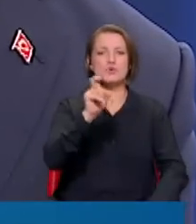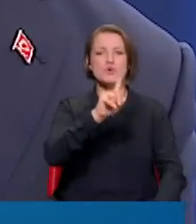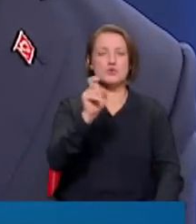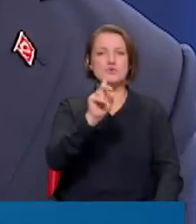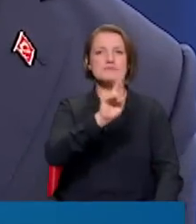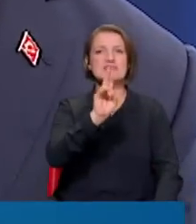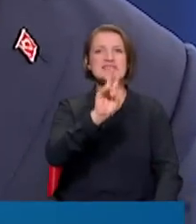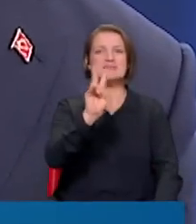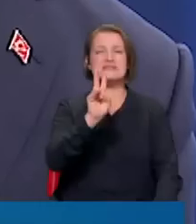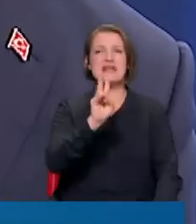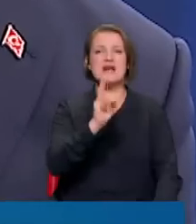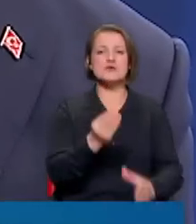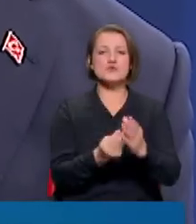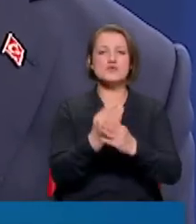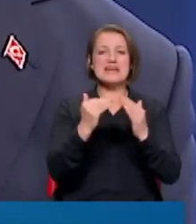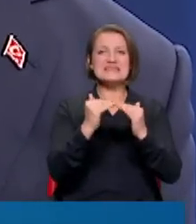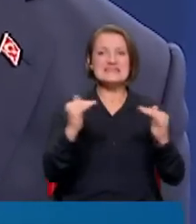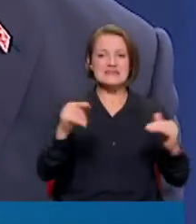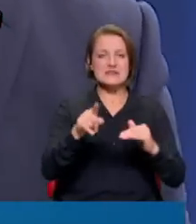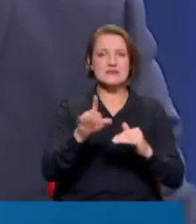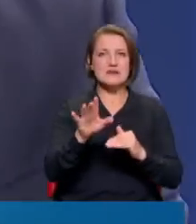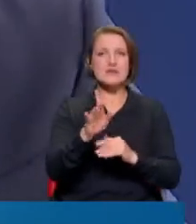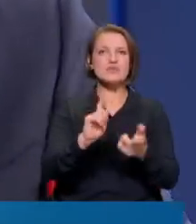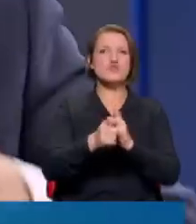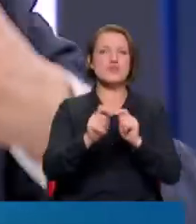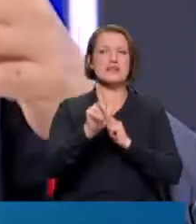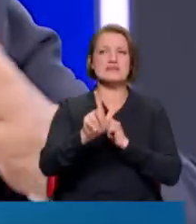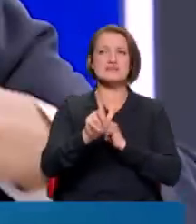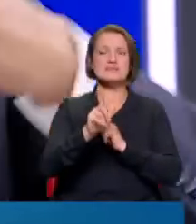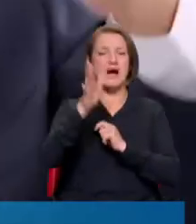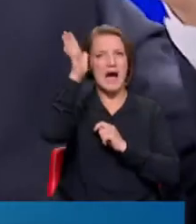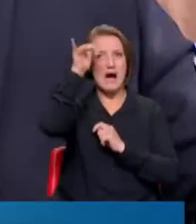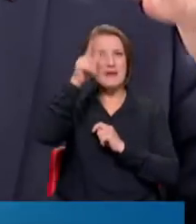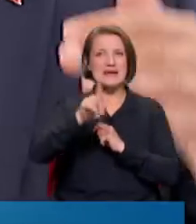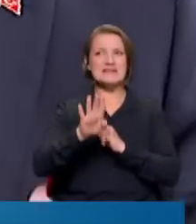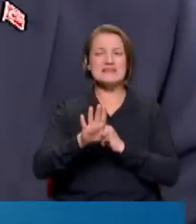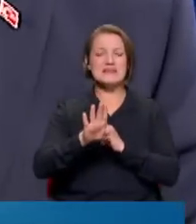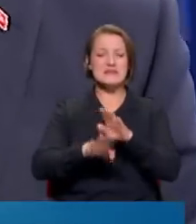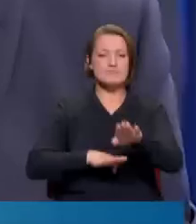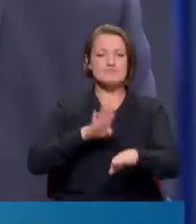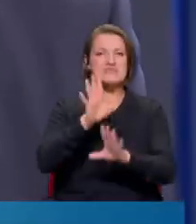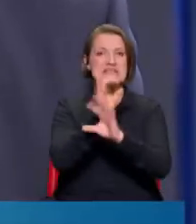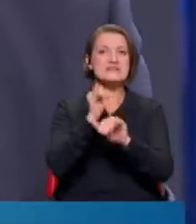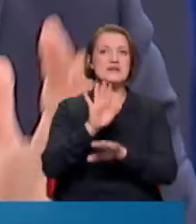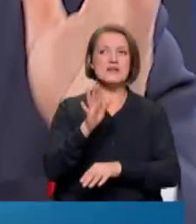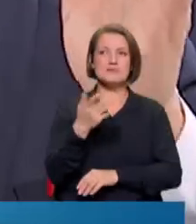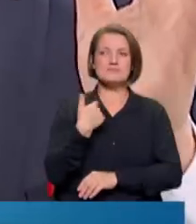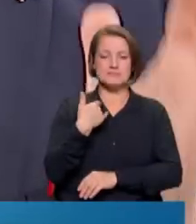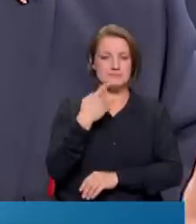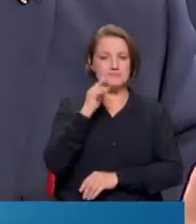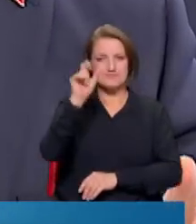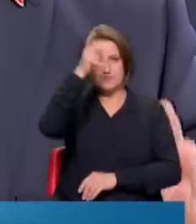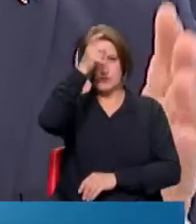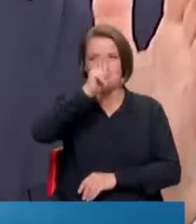1920'de kurulan sınırlar değişmelidir Ortadoğu'da dedi yani ABD'nin attığı Her Adım Aslında hiçbiri gizli değil şimdi bizi ne etkiler